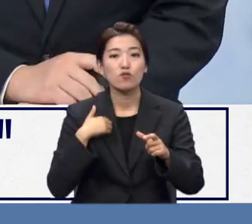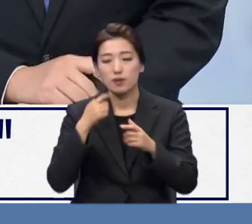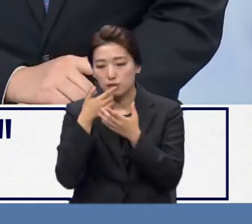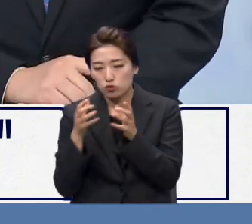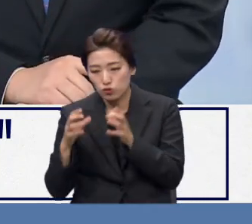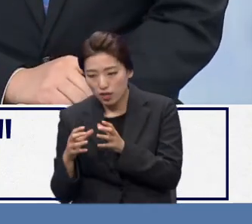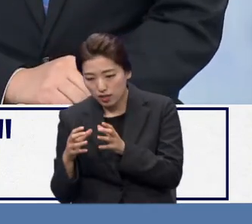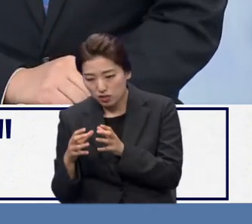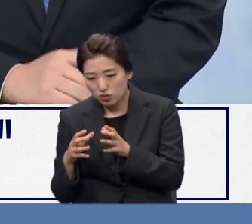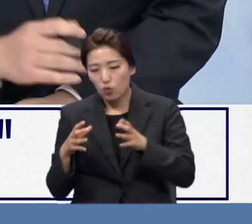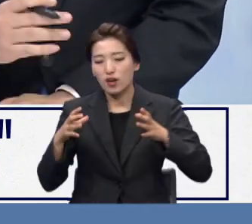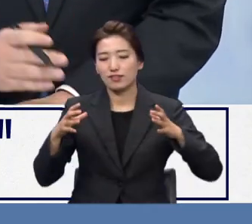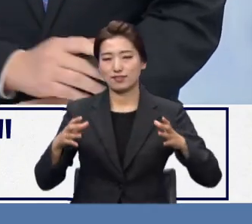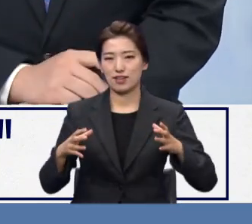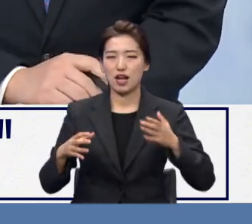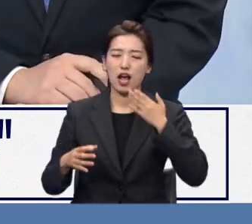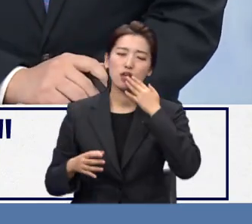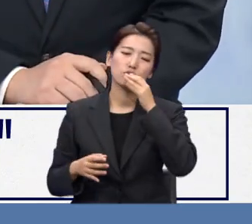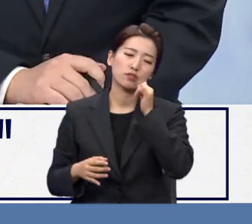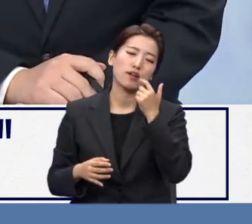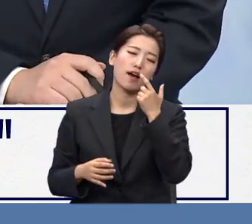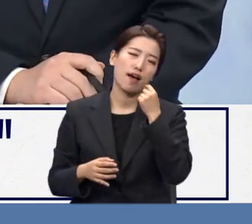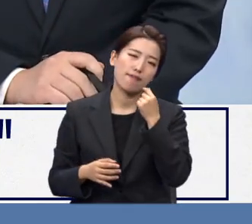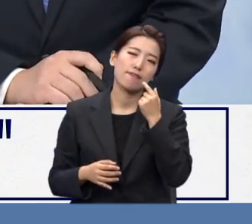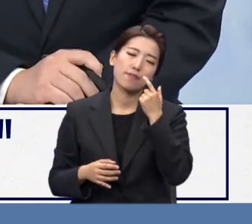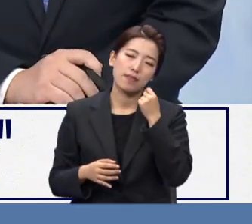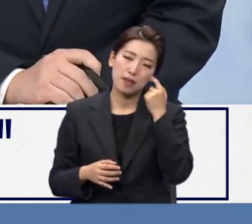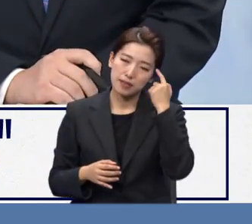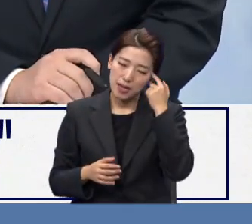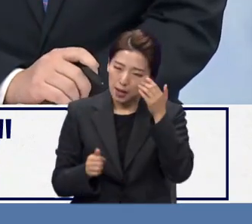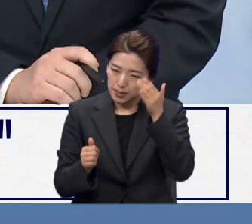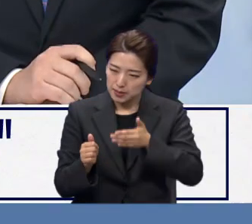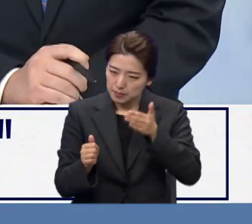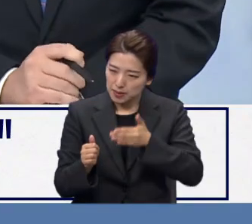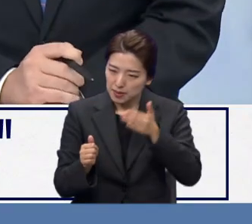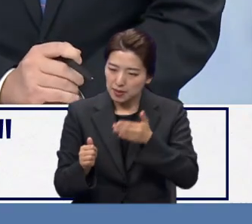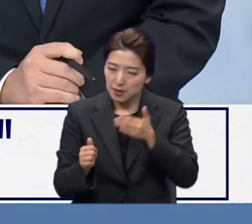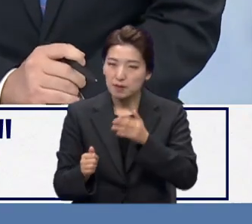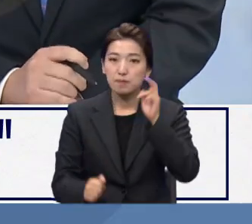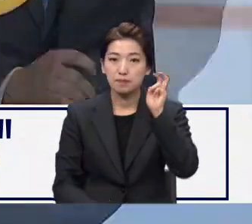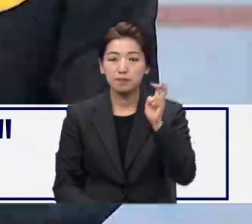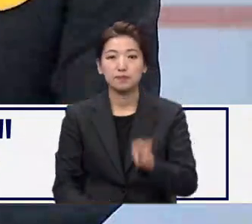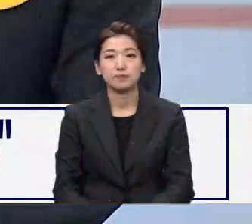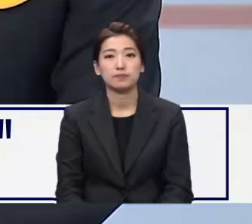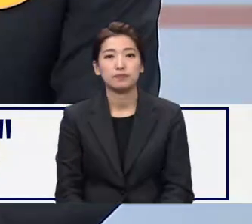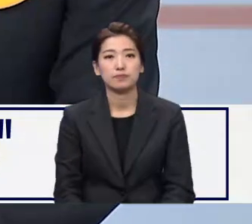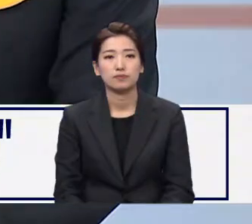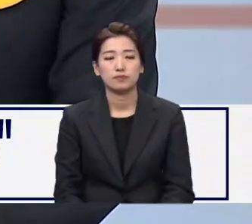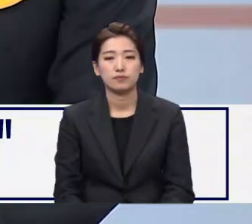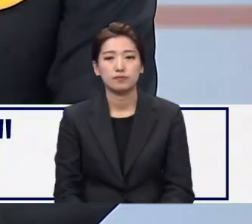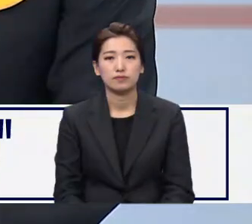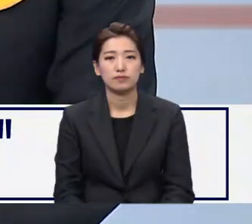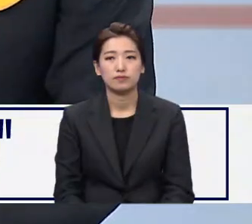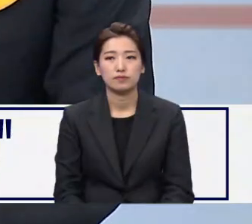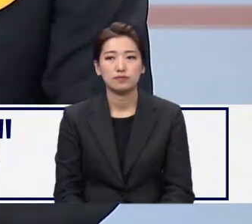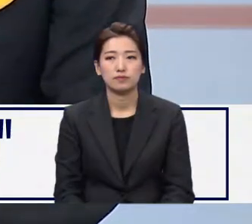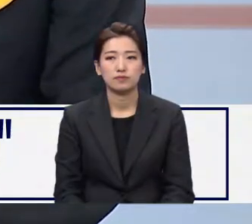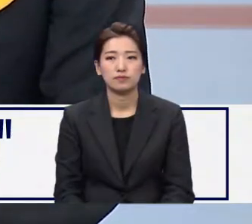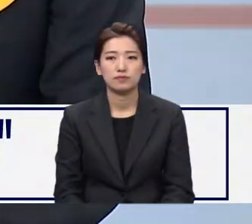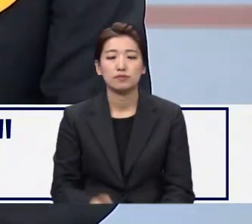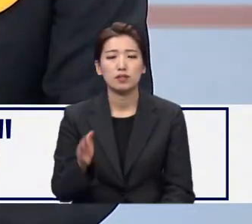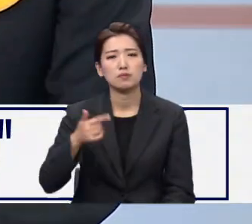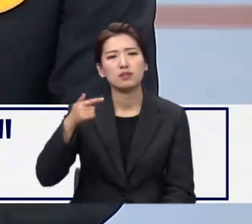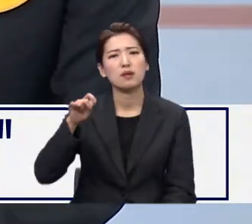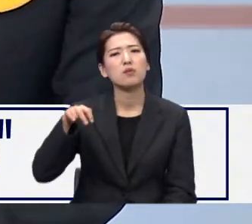도움이 되지 않을까라는 의견을 뭐 일부 가지시고 그러 제안을 하실 수는 있는 거 같은데 저는 남경필 전지사가 스스로